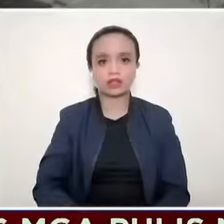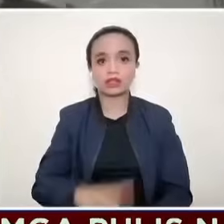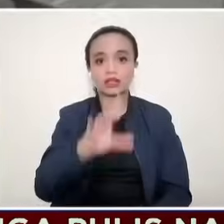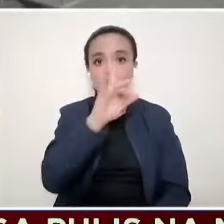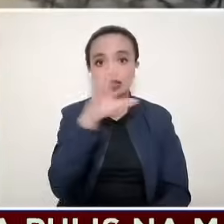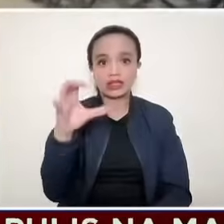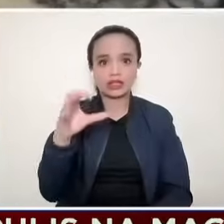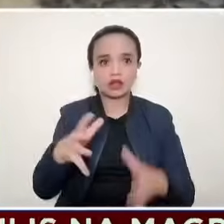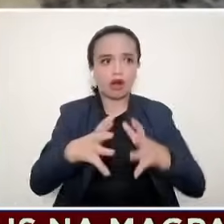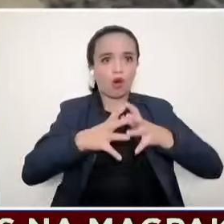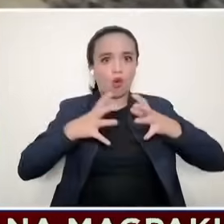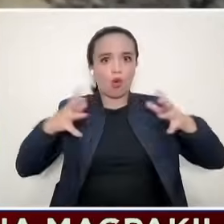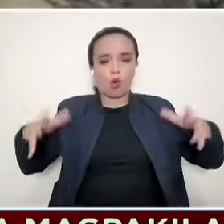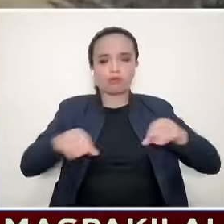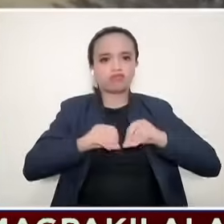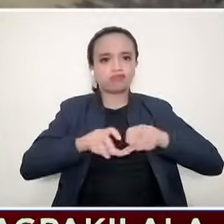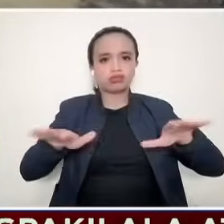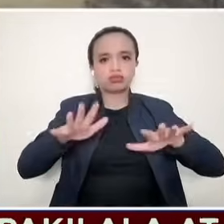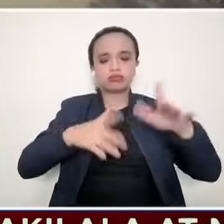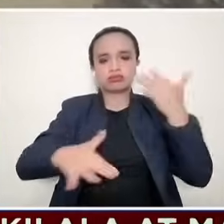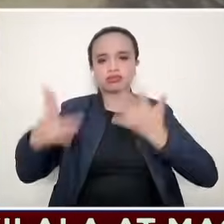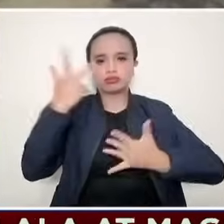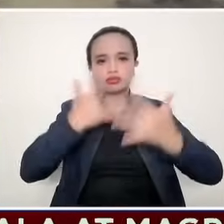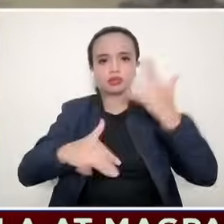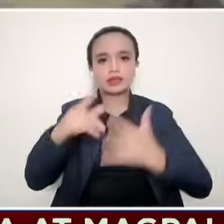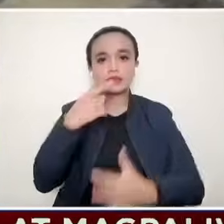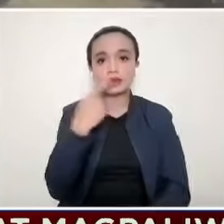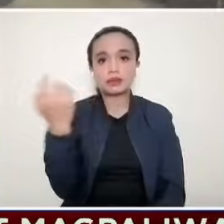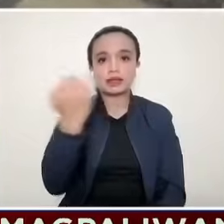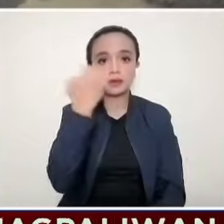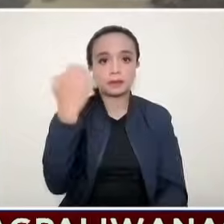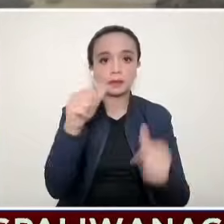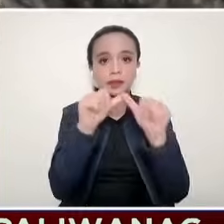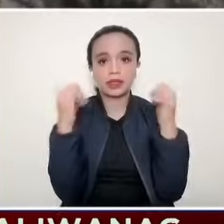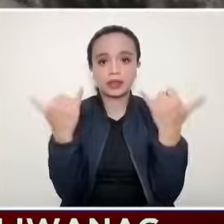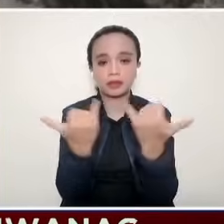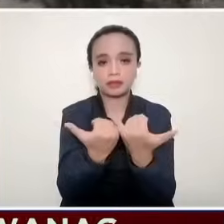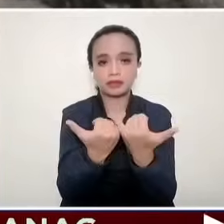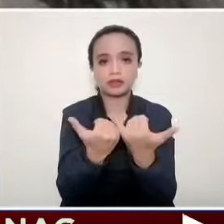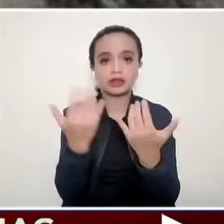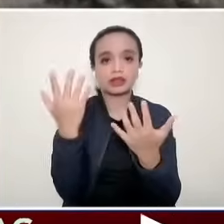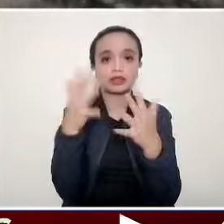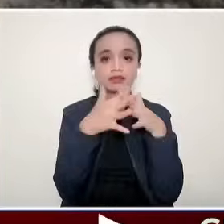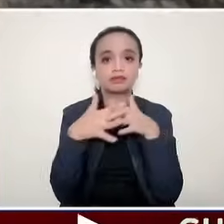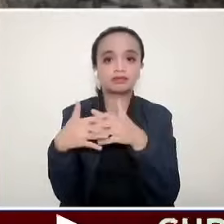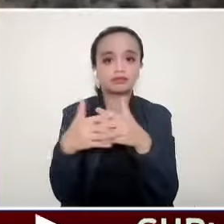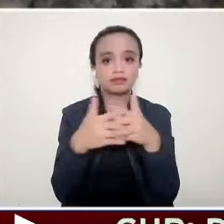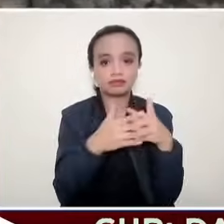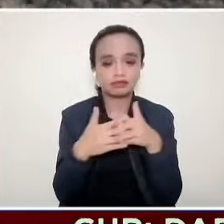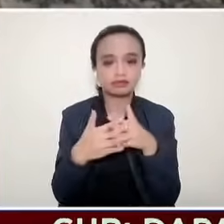ang natupok. Ayon sa Federal Emergency Agency o FEMA ng Amerika, aabot sa